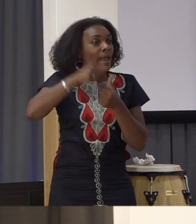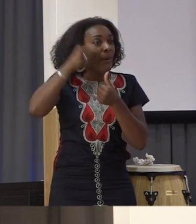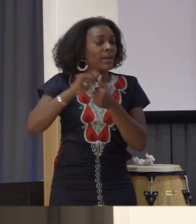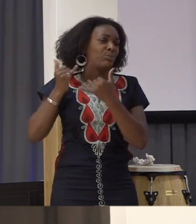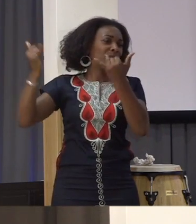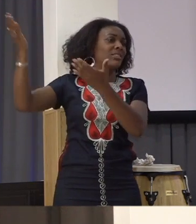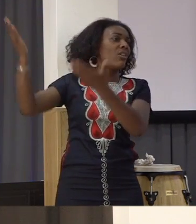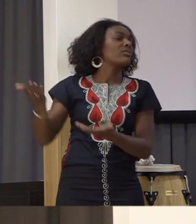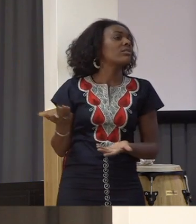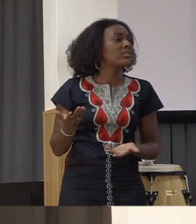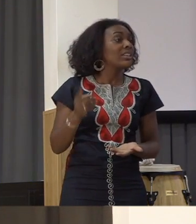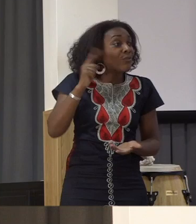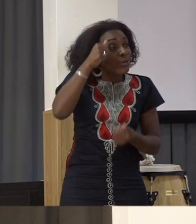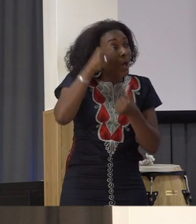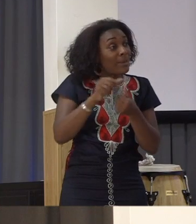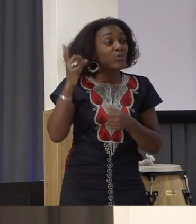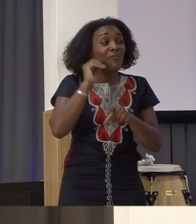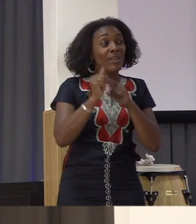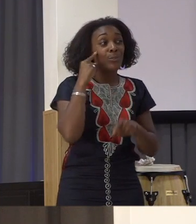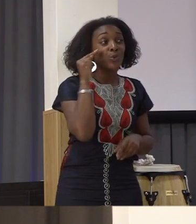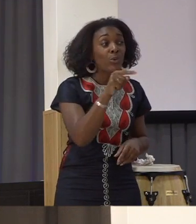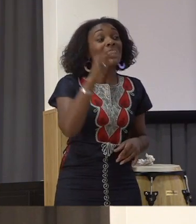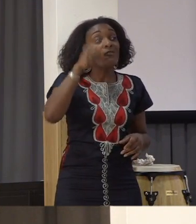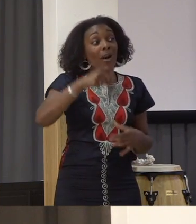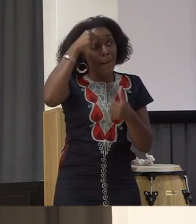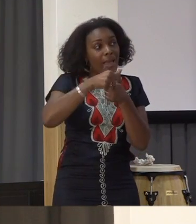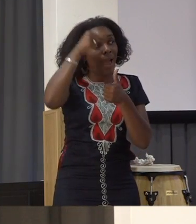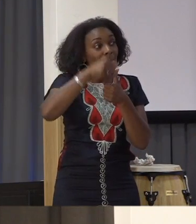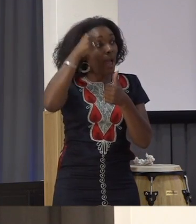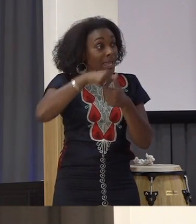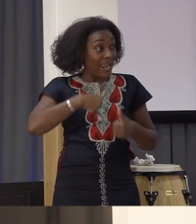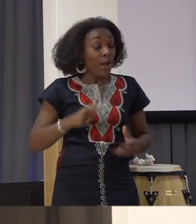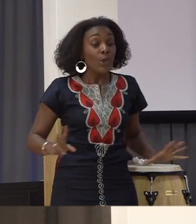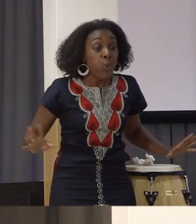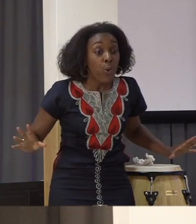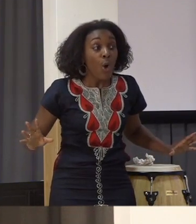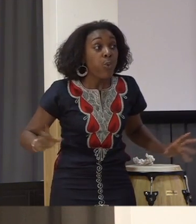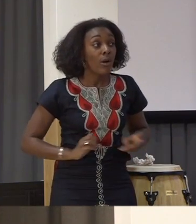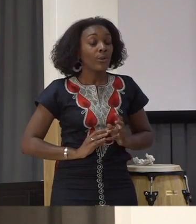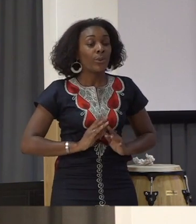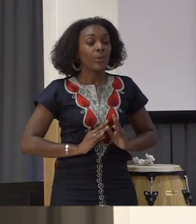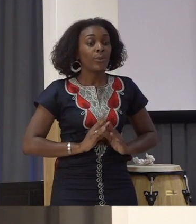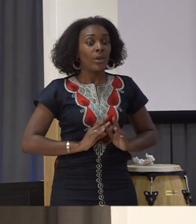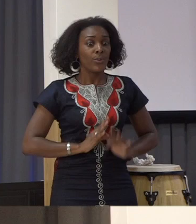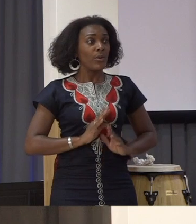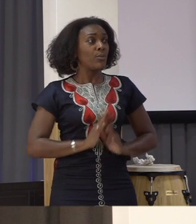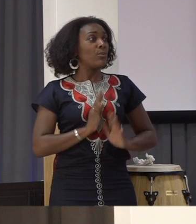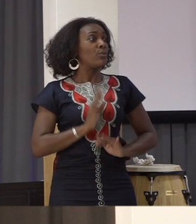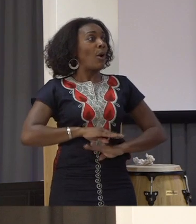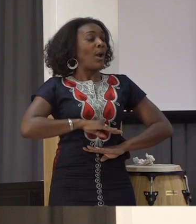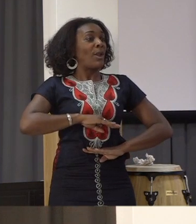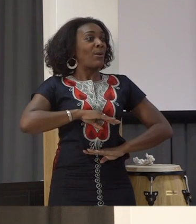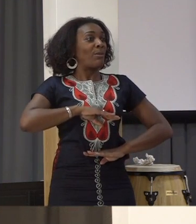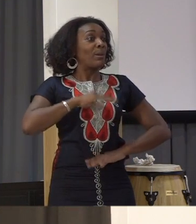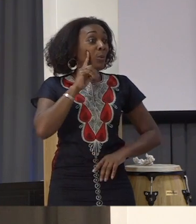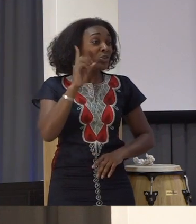puissance. Rappelle-toi de ce qu'il a fait pour toi. Et alors, tu alimenteras ce feu de la joie par tous les bienfaits que